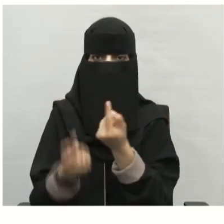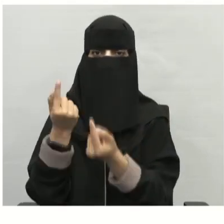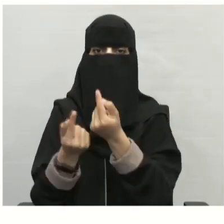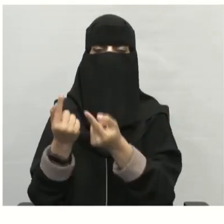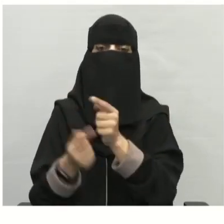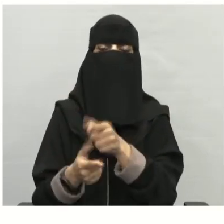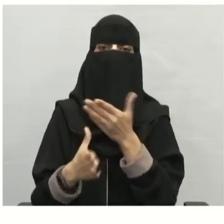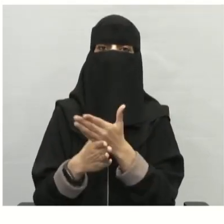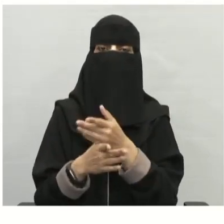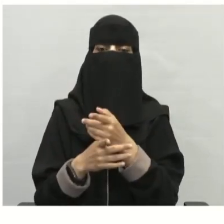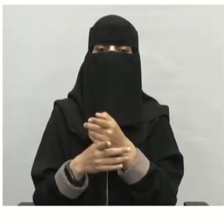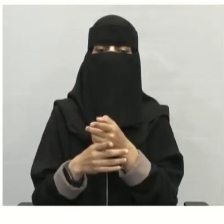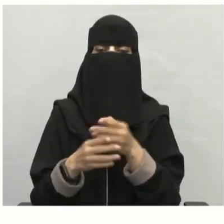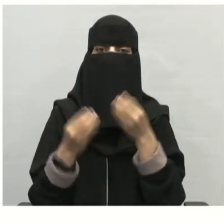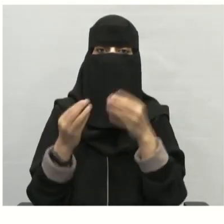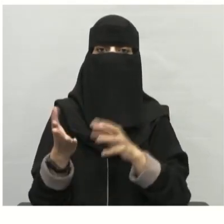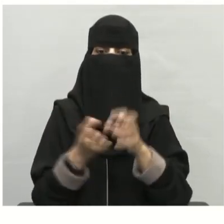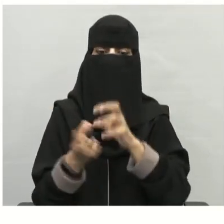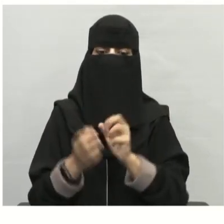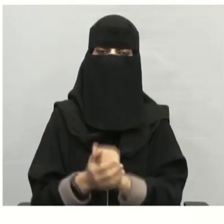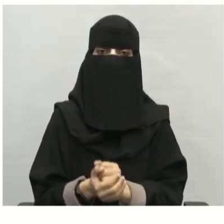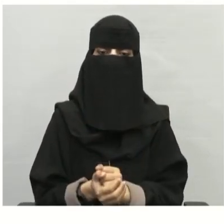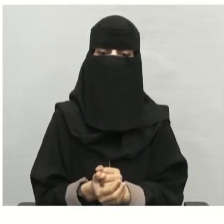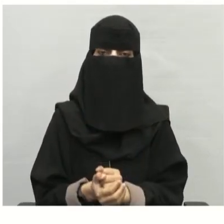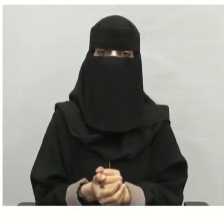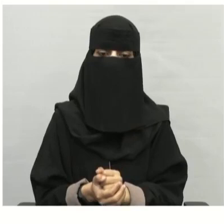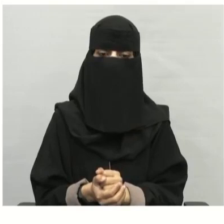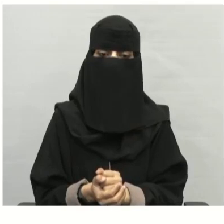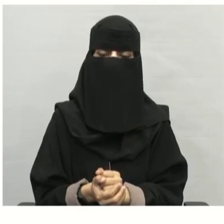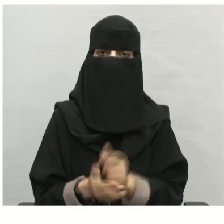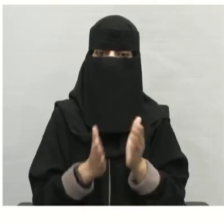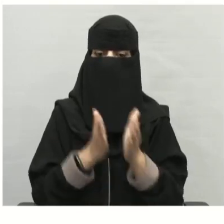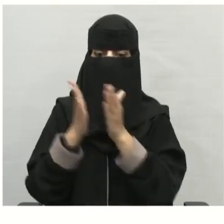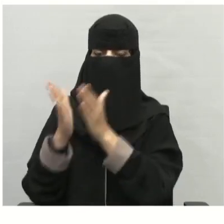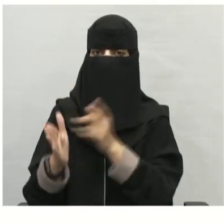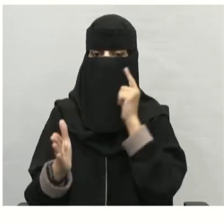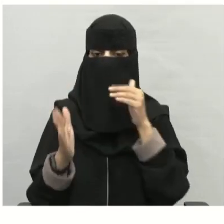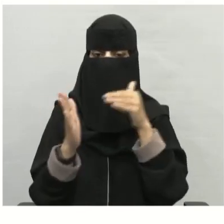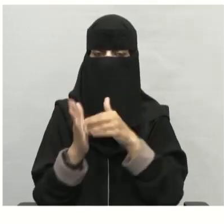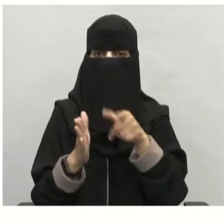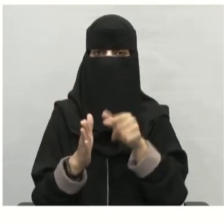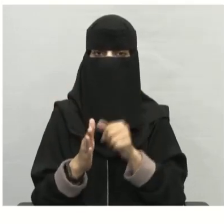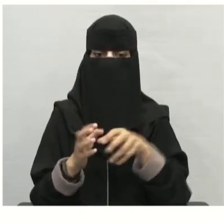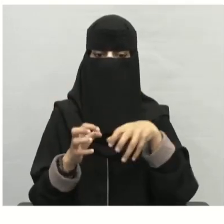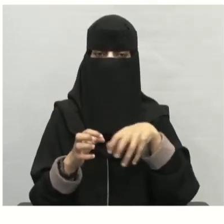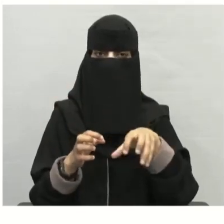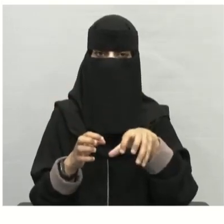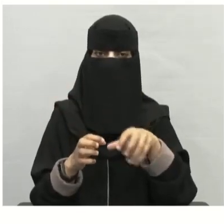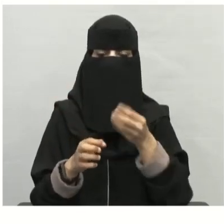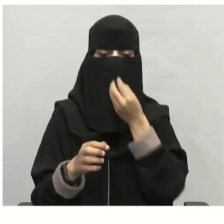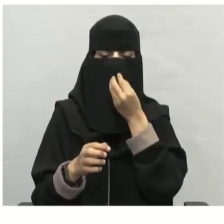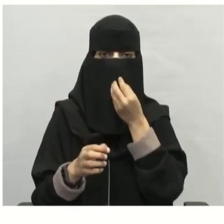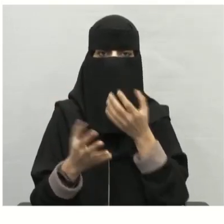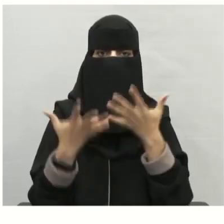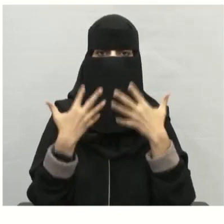النباتات وحدوث التلوث انتقلنا اخر في وحداتنا الى الغذاء